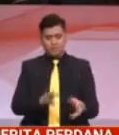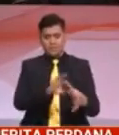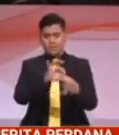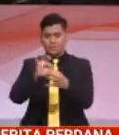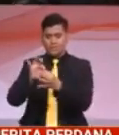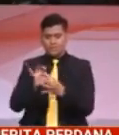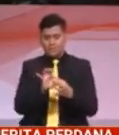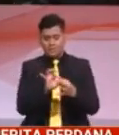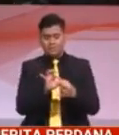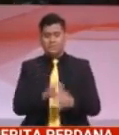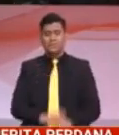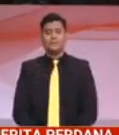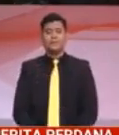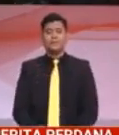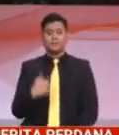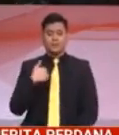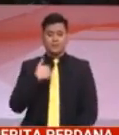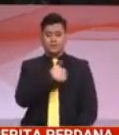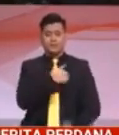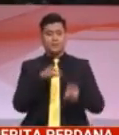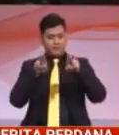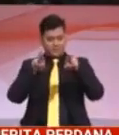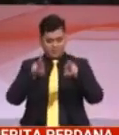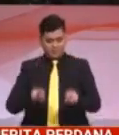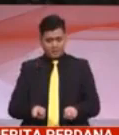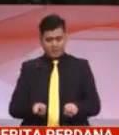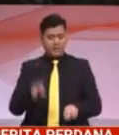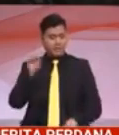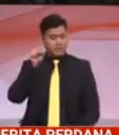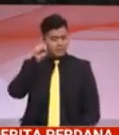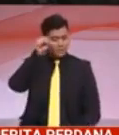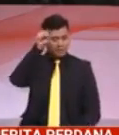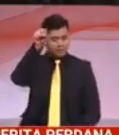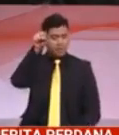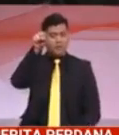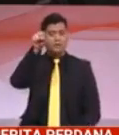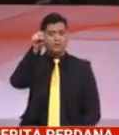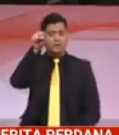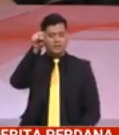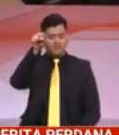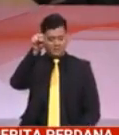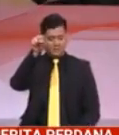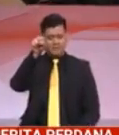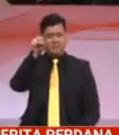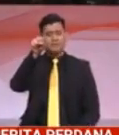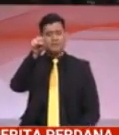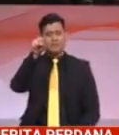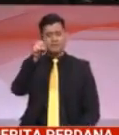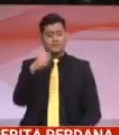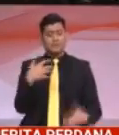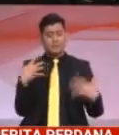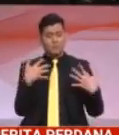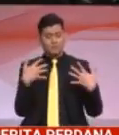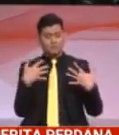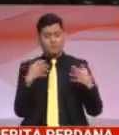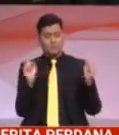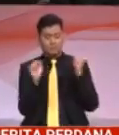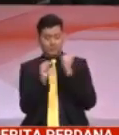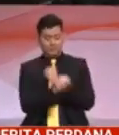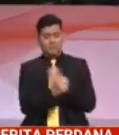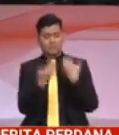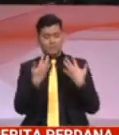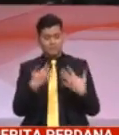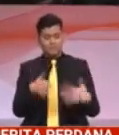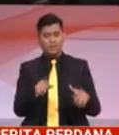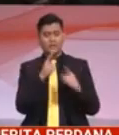rakyat di Sabah ini debaran Lebaran sudah pun terjawab hari ini di mana jatuh